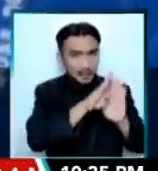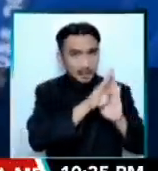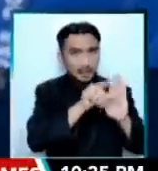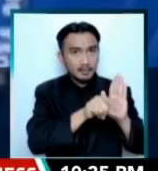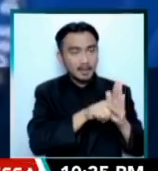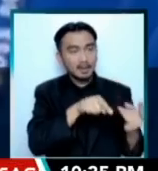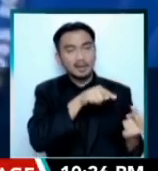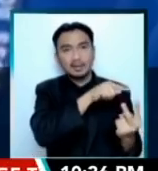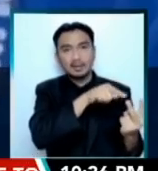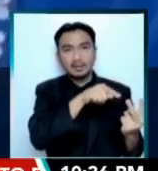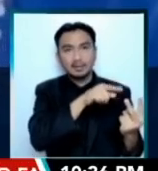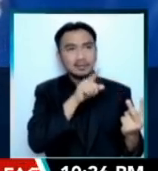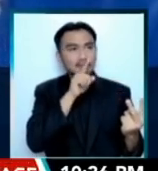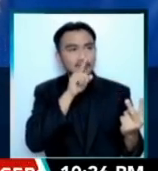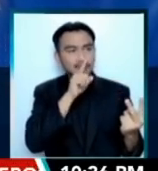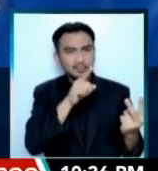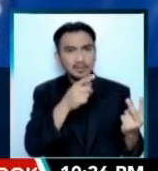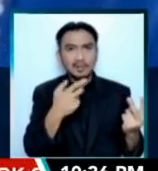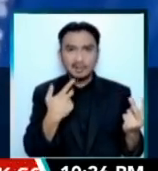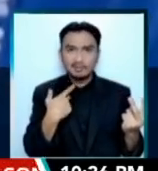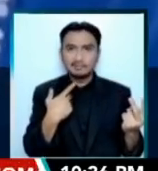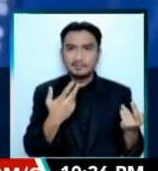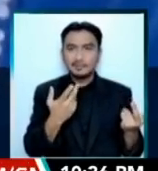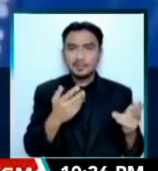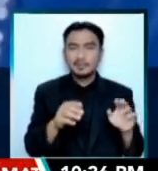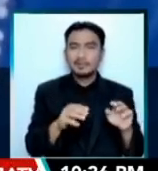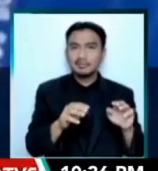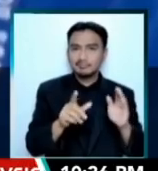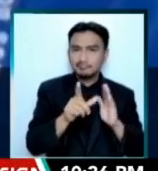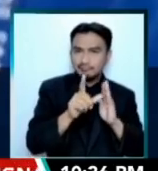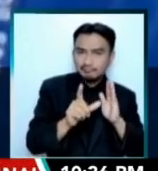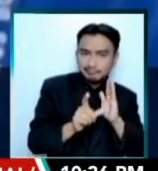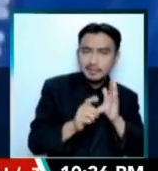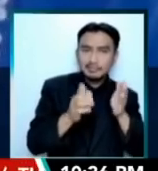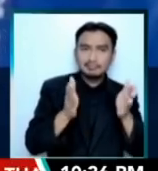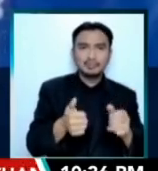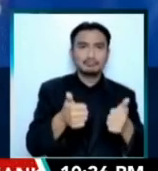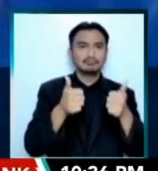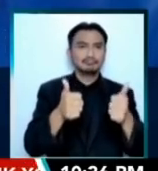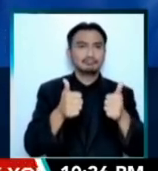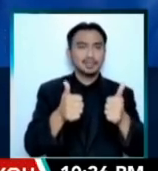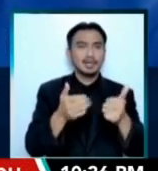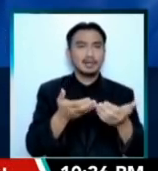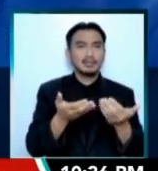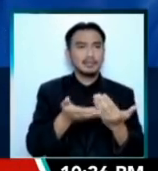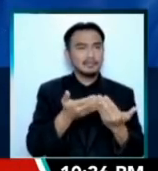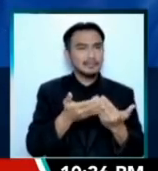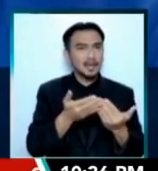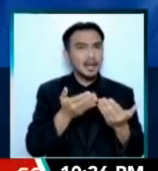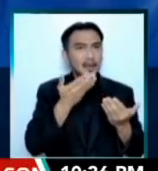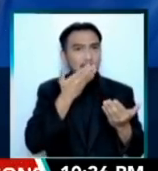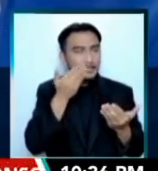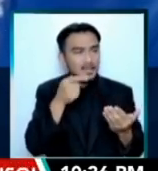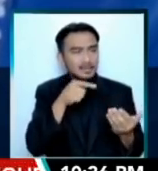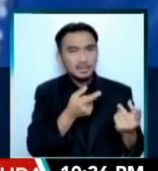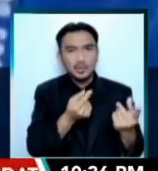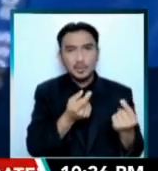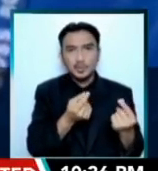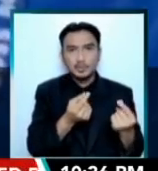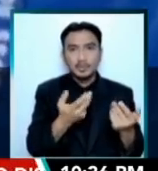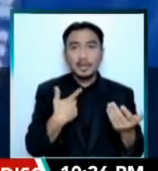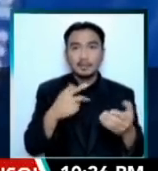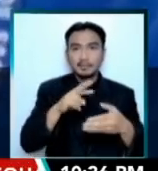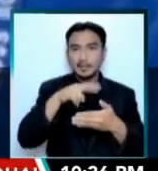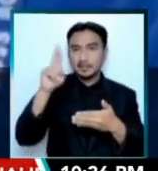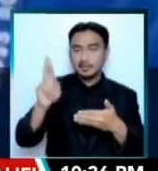very judicious sa paggamit po ng authority, ng scarce government resources. Tsaka they produced outcomes given the